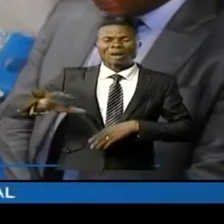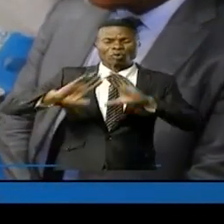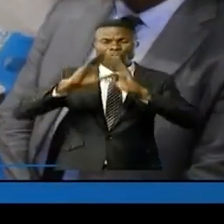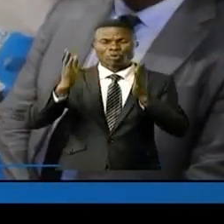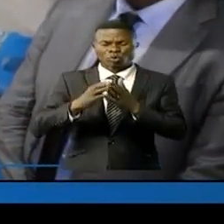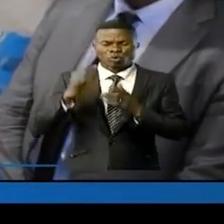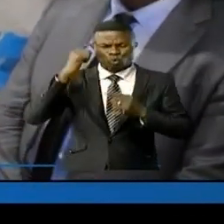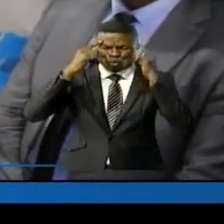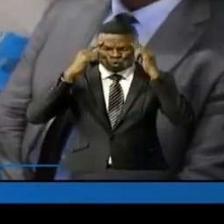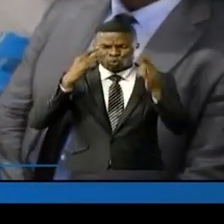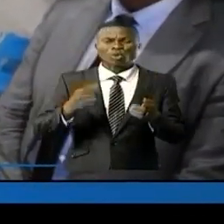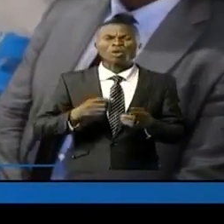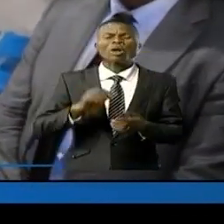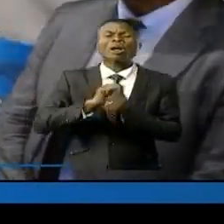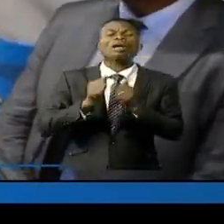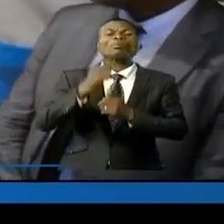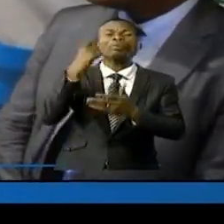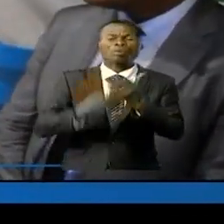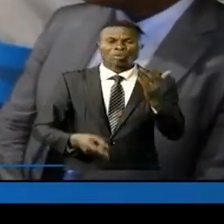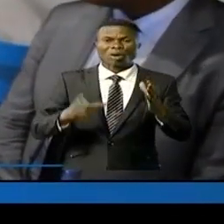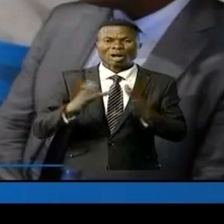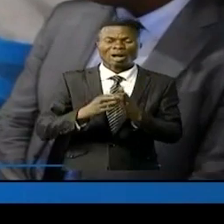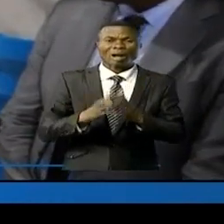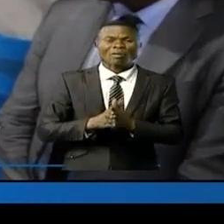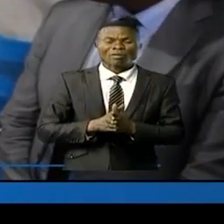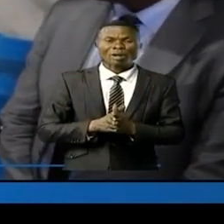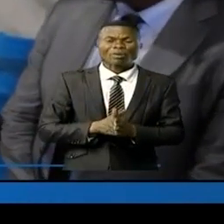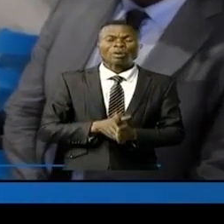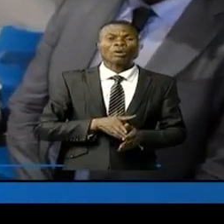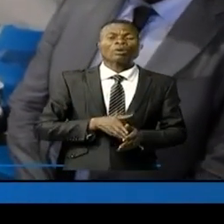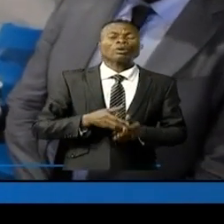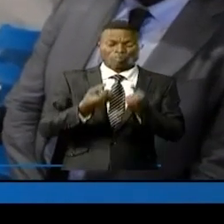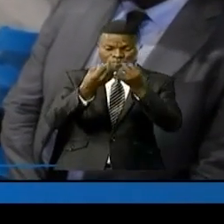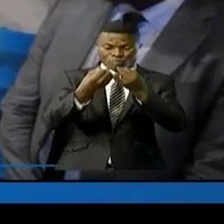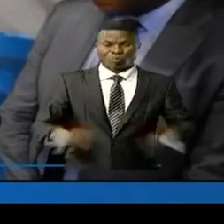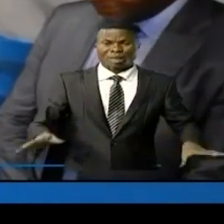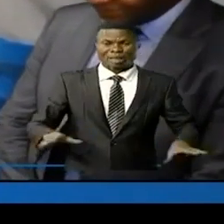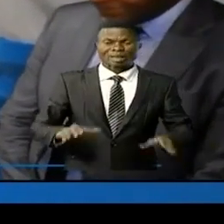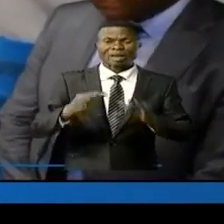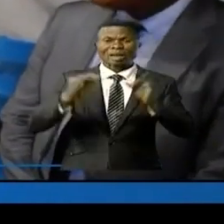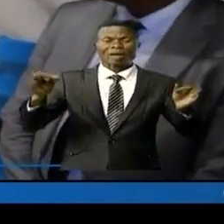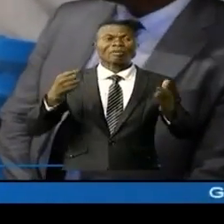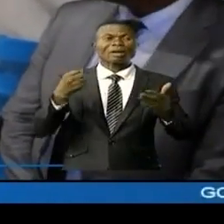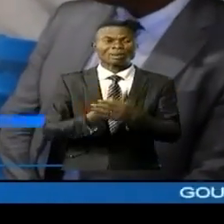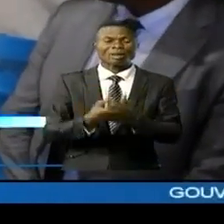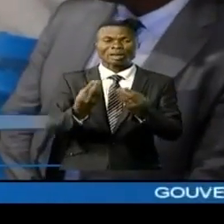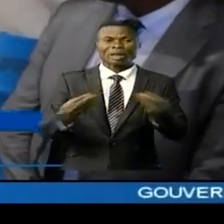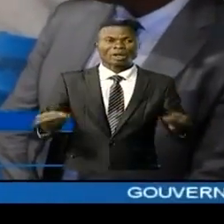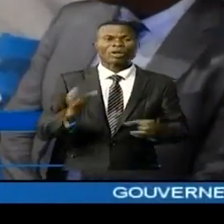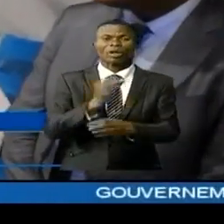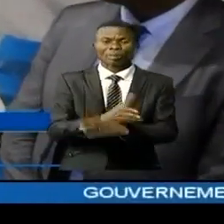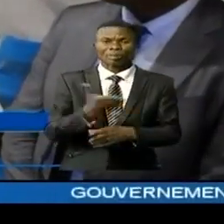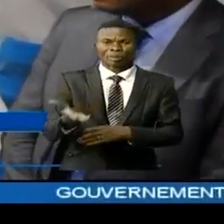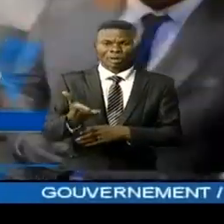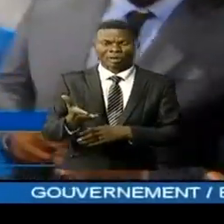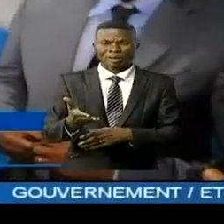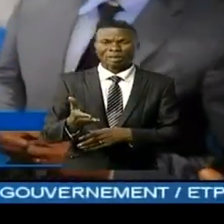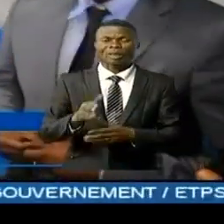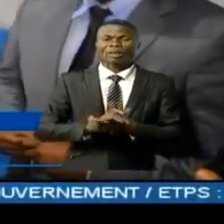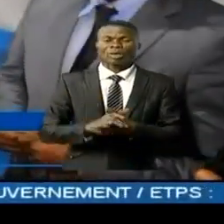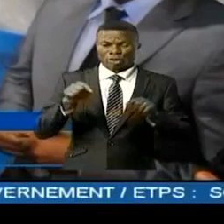inquiète qu'est ce qui va se passer avec la disparition de la farine de blé et pourtant la solution à la portée au pied du recteur